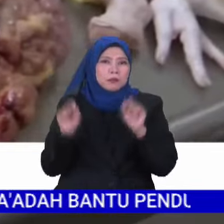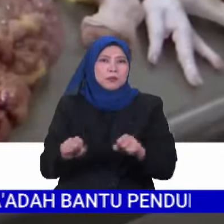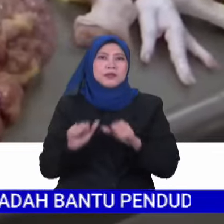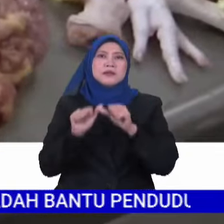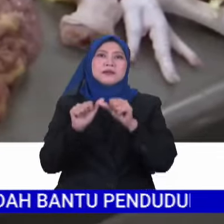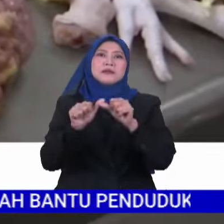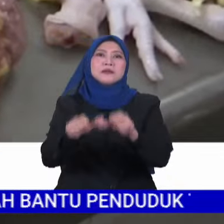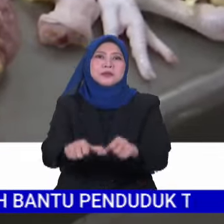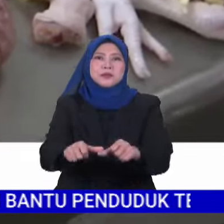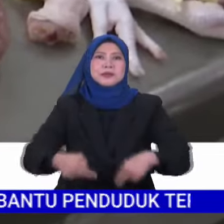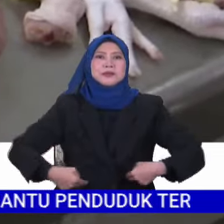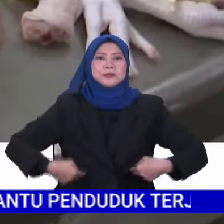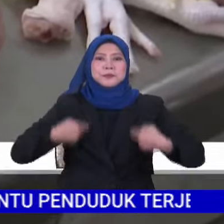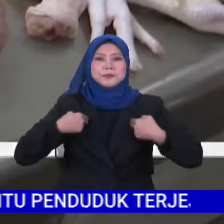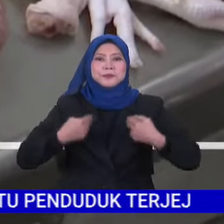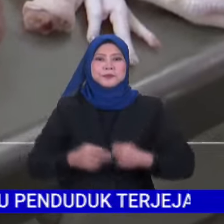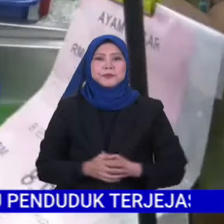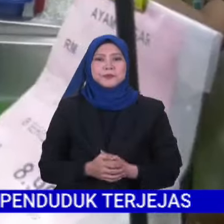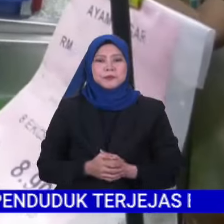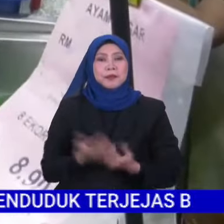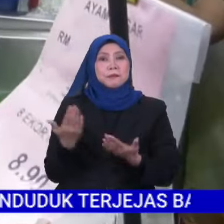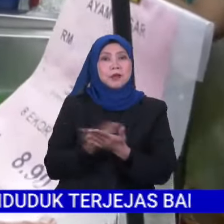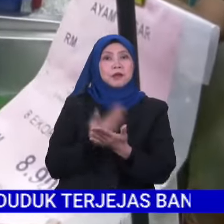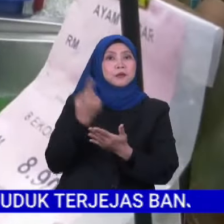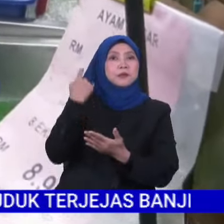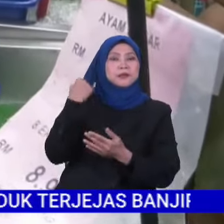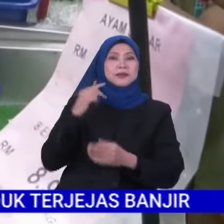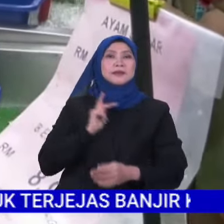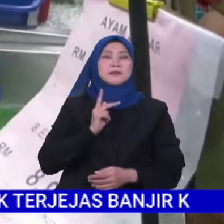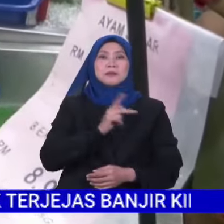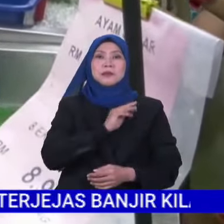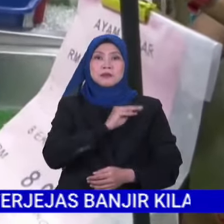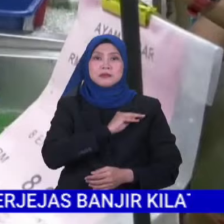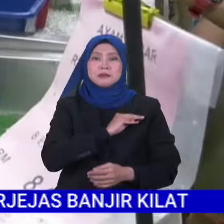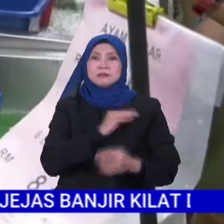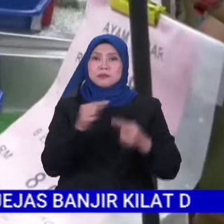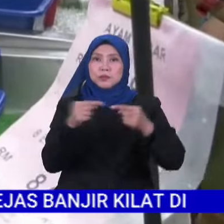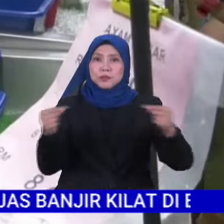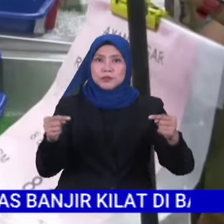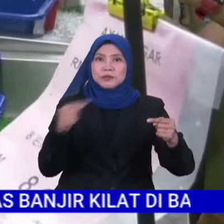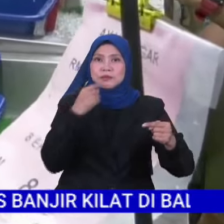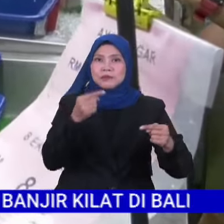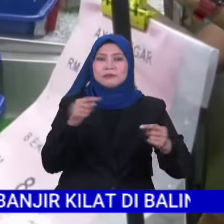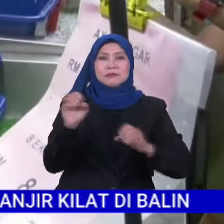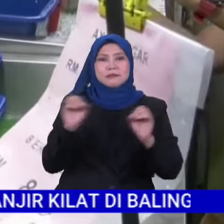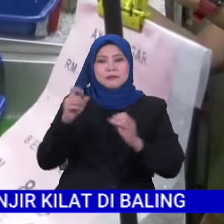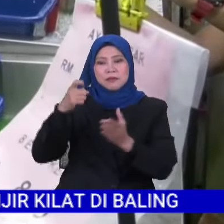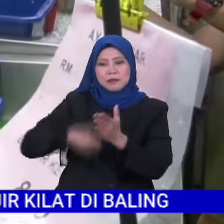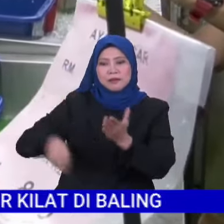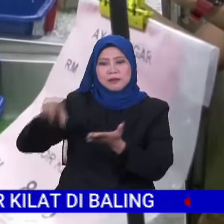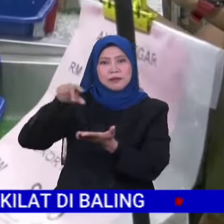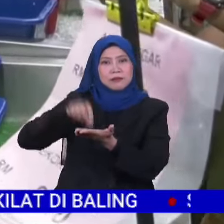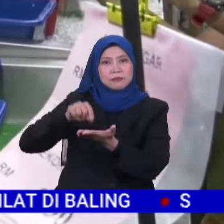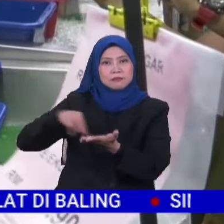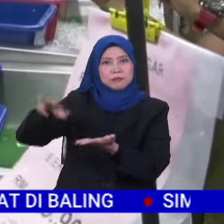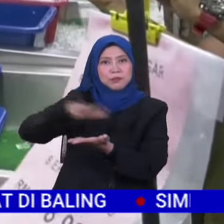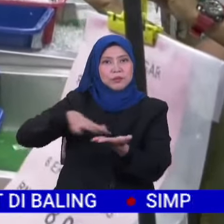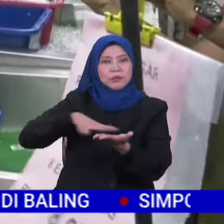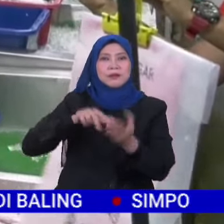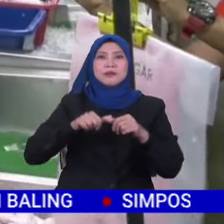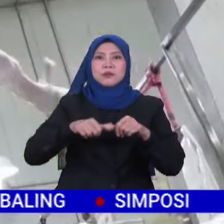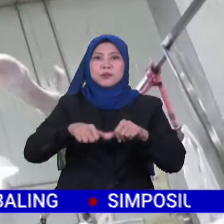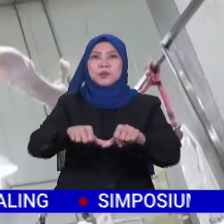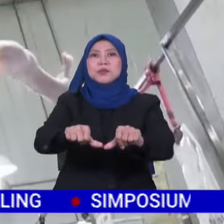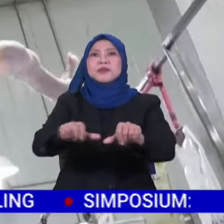meneruskan kelangsungan hidup baru-baru ini cabinet memutuskan untuk tidak mengapungkan harga ayam dan meneruskan